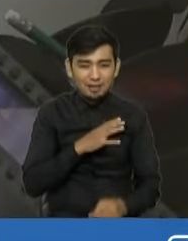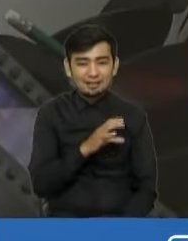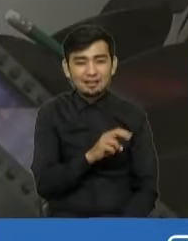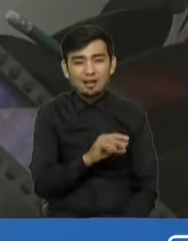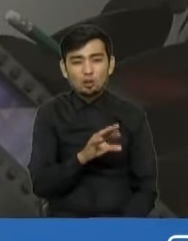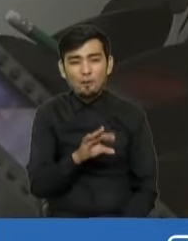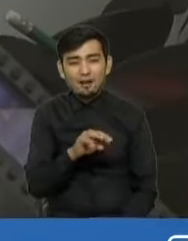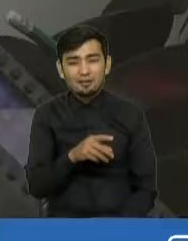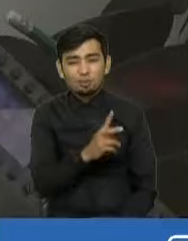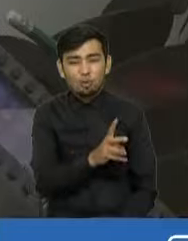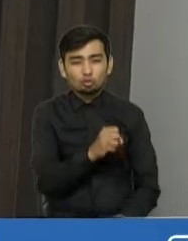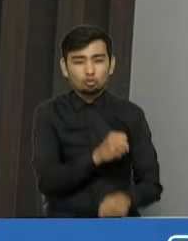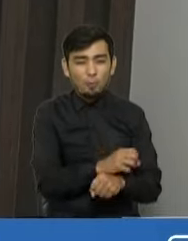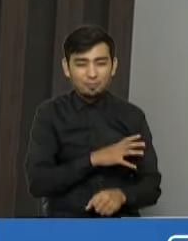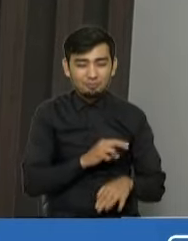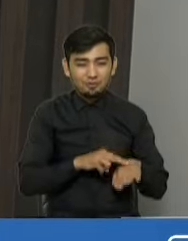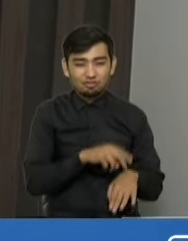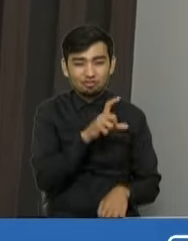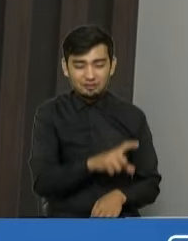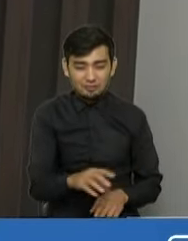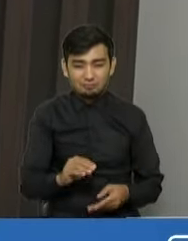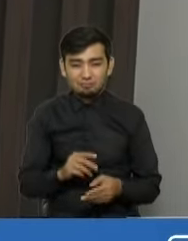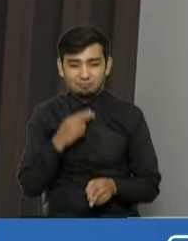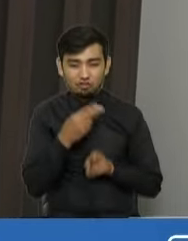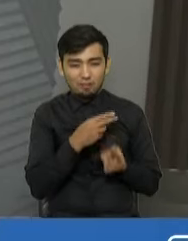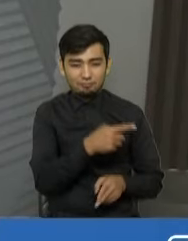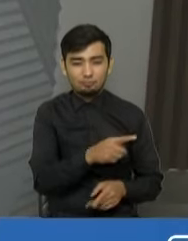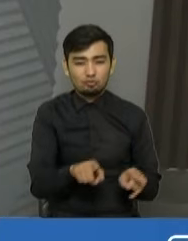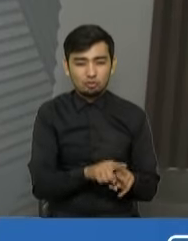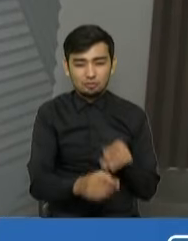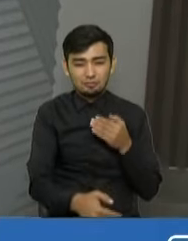үстінен шағым түсірген екен. Оразай Нұртайұлы, Думан Сүлейменов, Информбюро, Алматы.